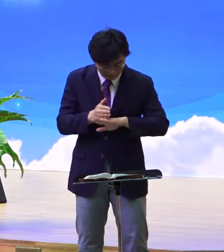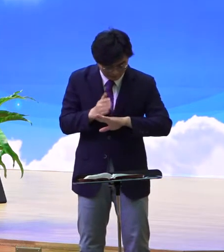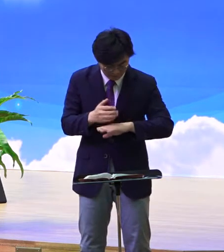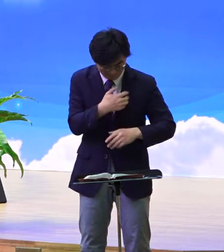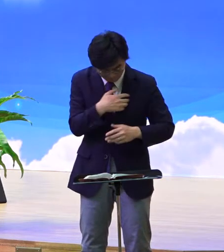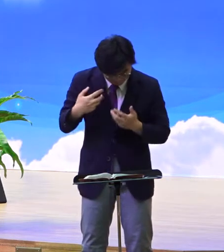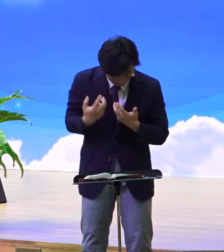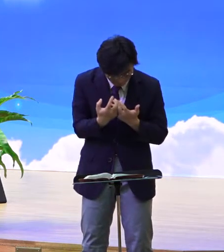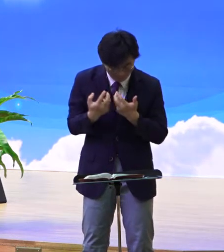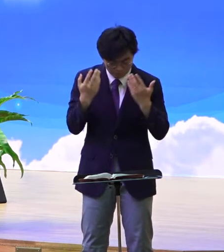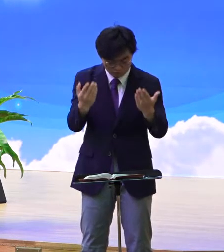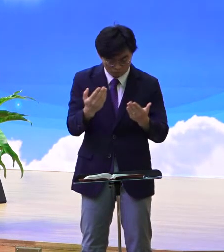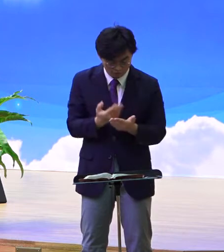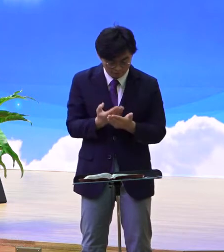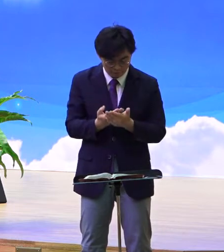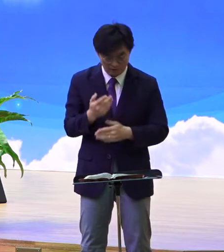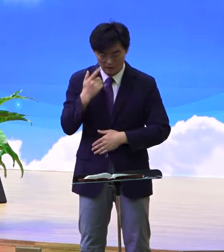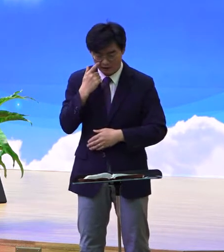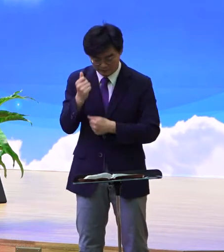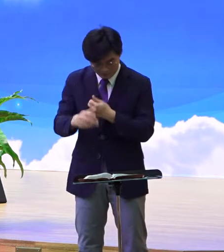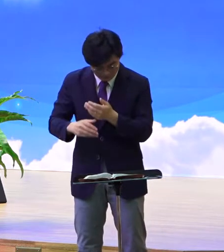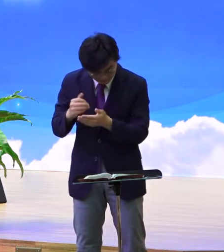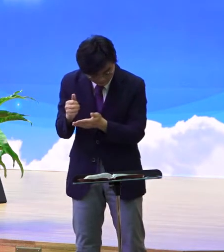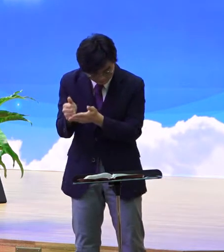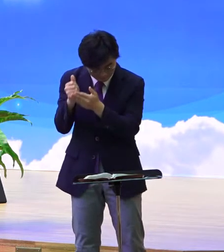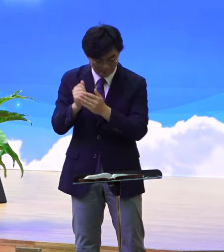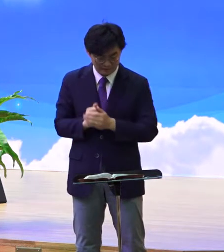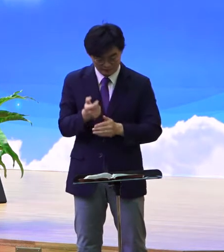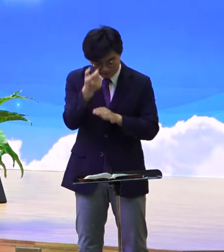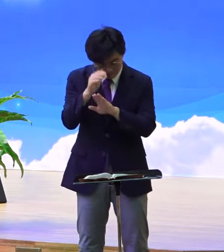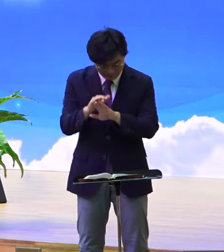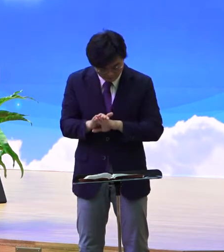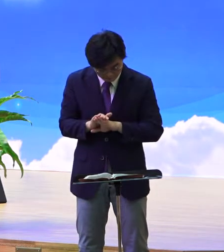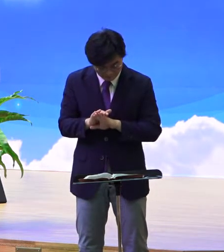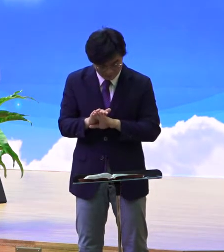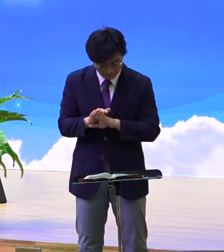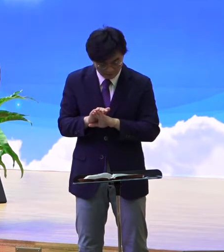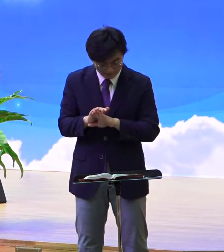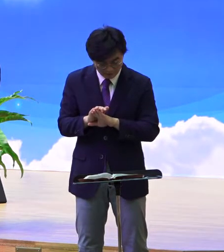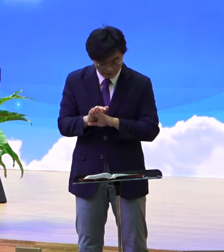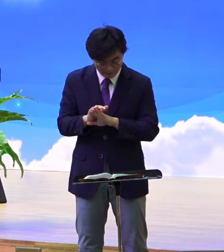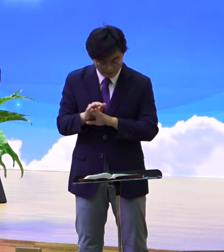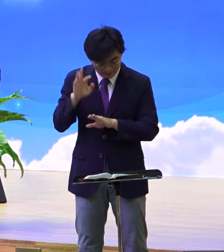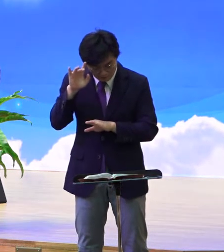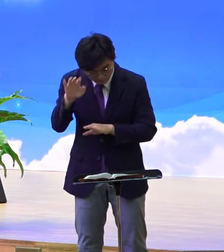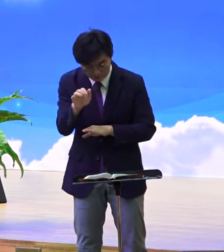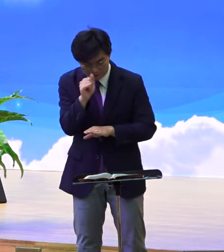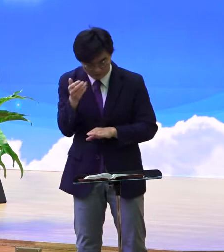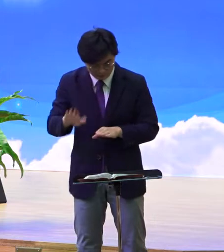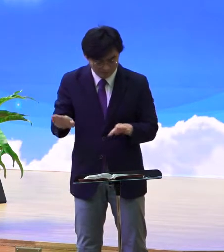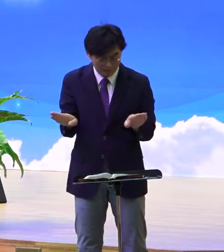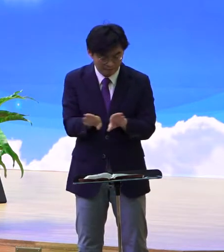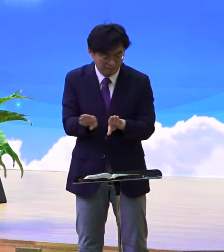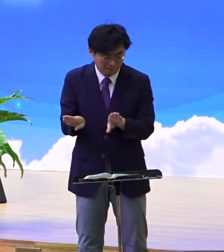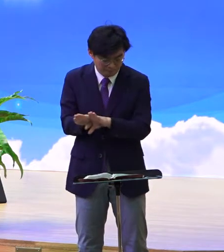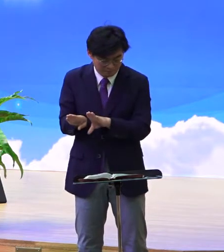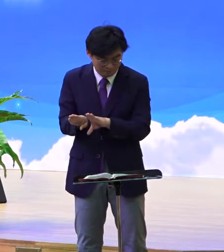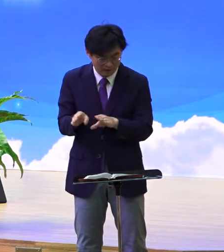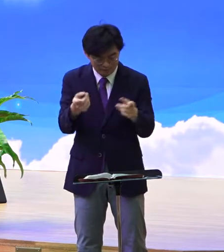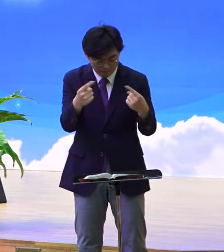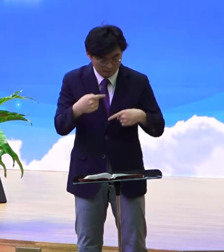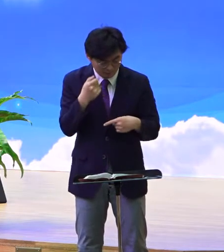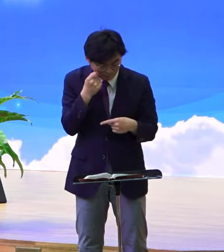하옵소서. 전능하신 아버지 하나님, 이 예배를 사모하지만 참석하지 못한 성도들의 간절한 기도를